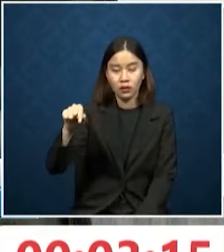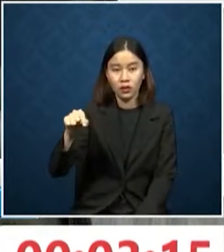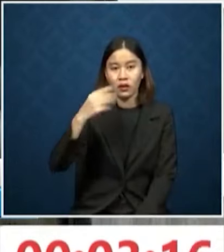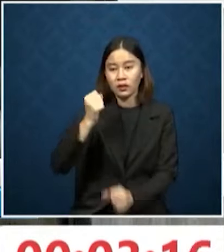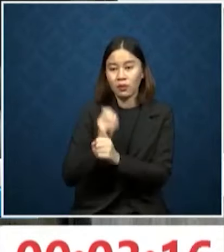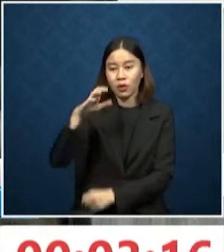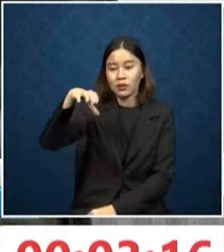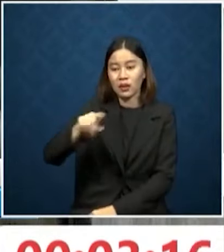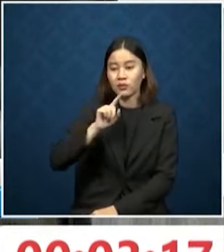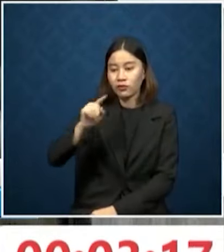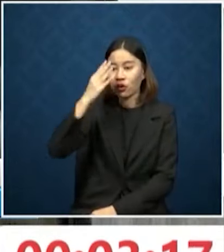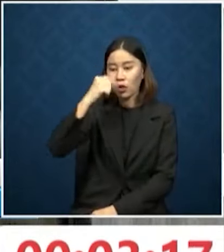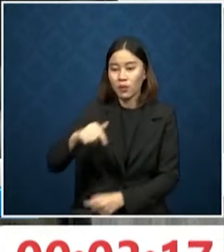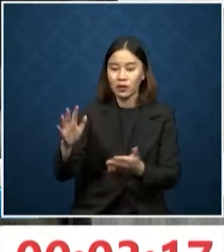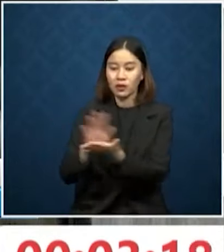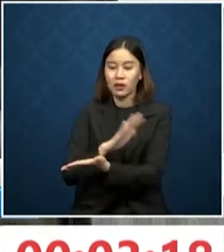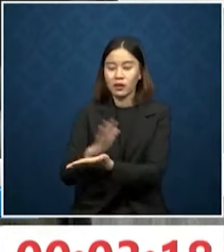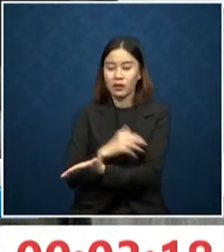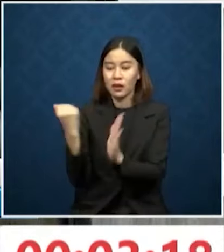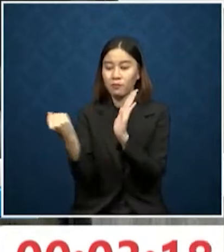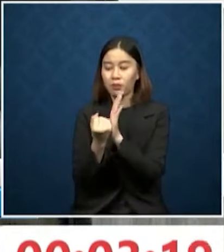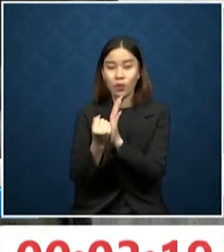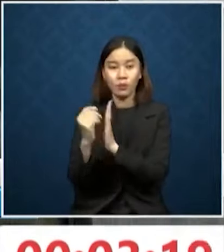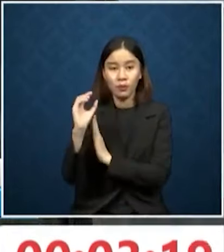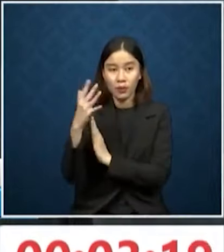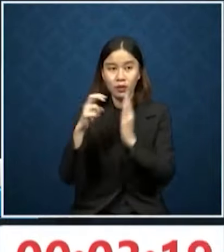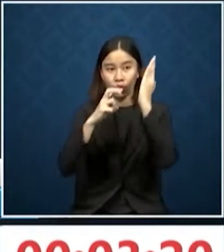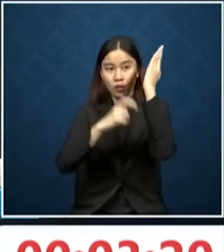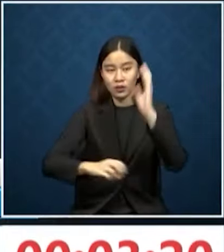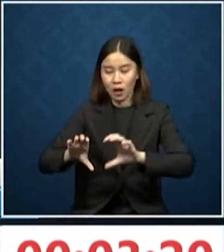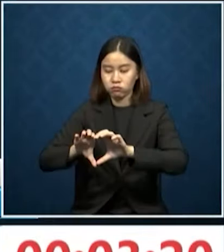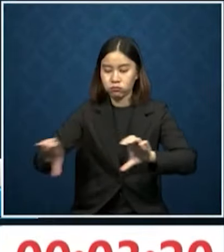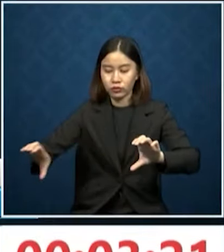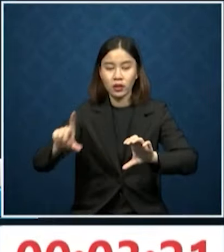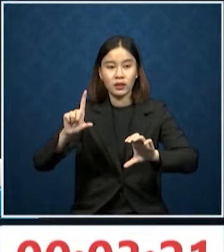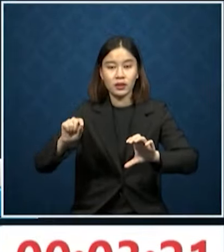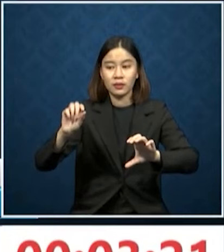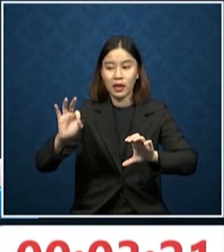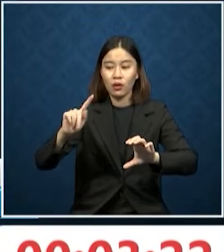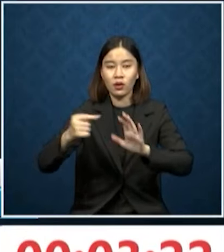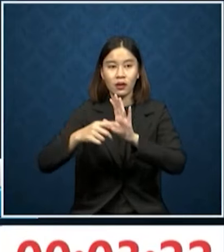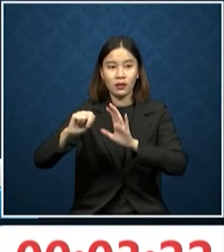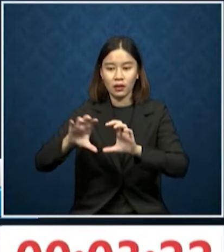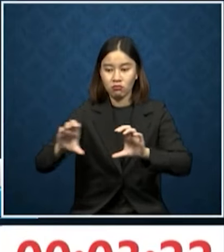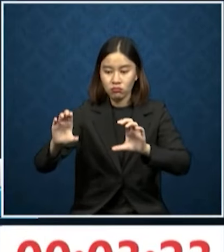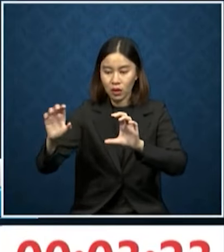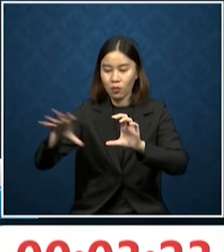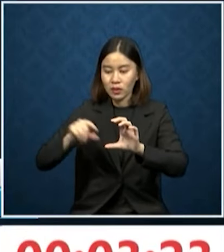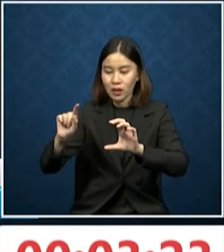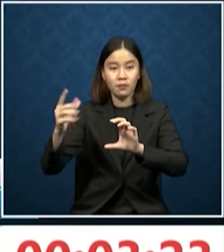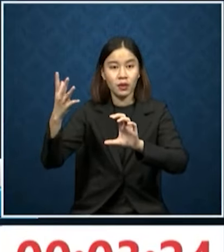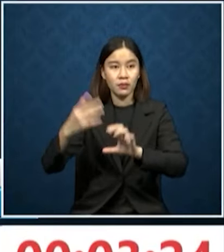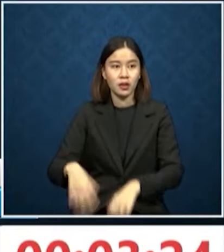เนื่องจากไม่สามารถแสดงเอกสารที่มาของยางก้อนจำนวน29ตันหจก.